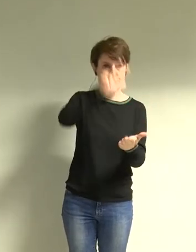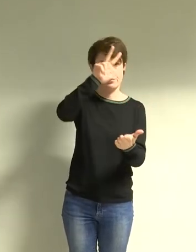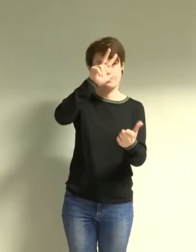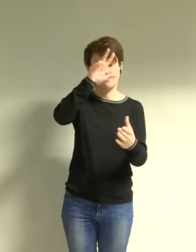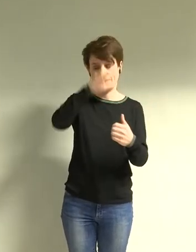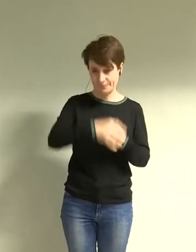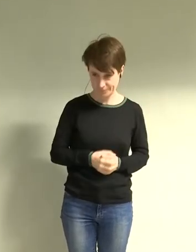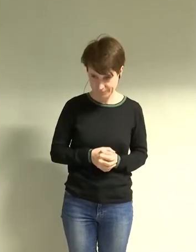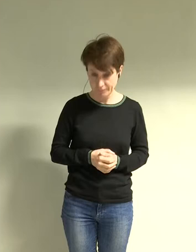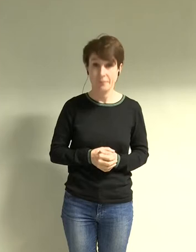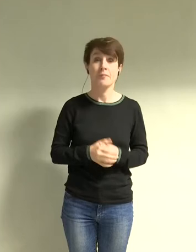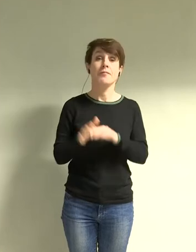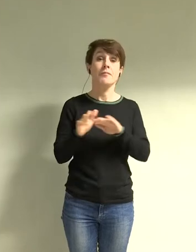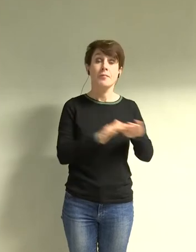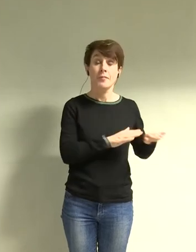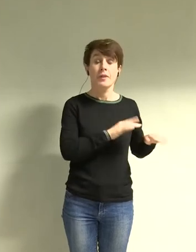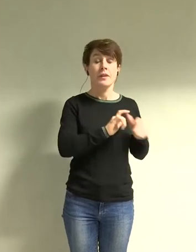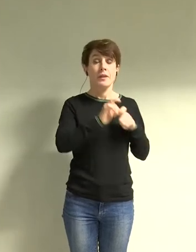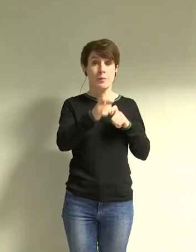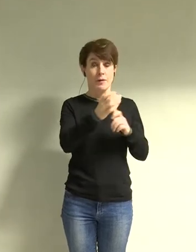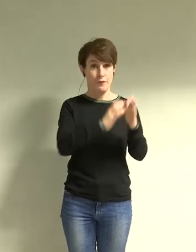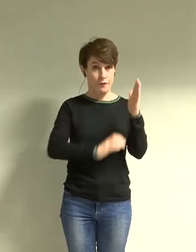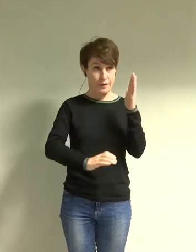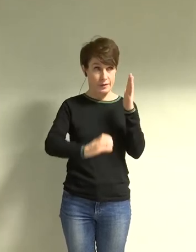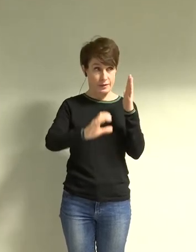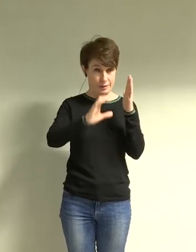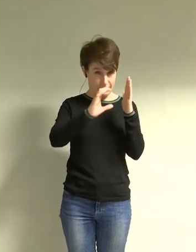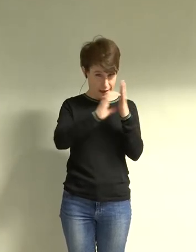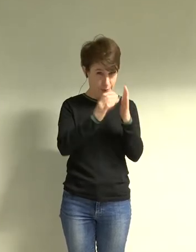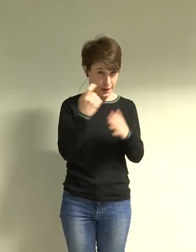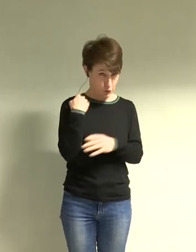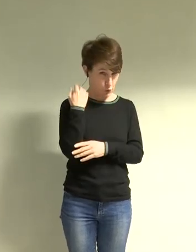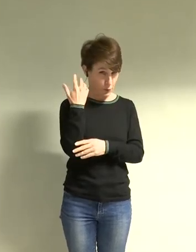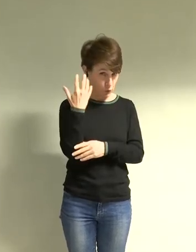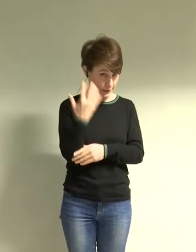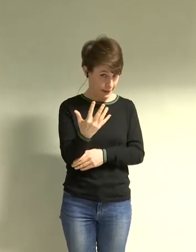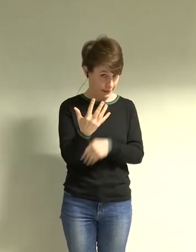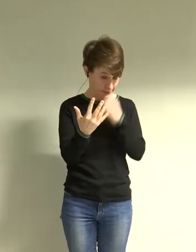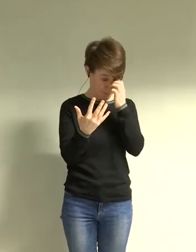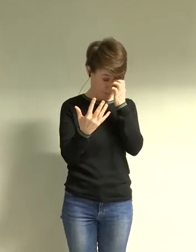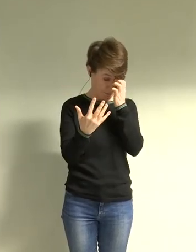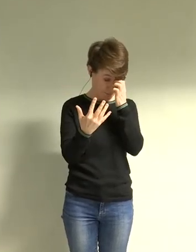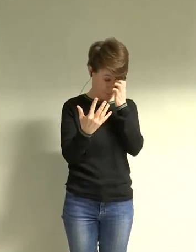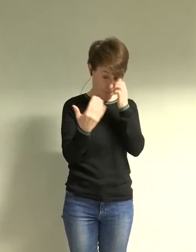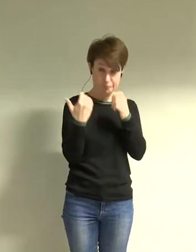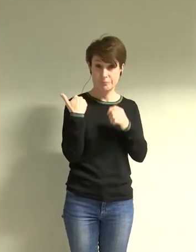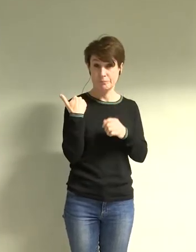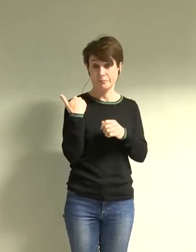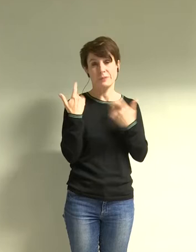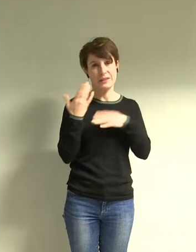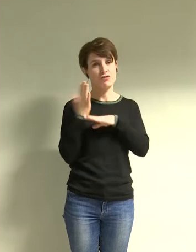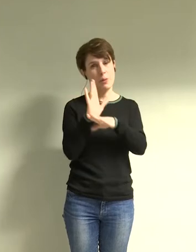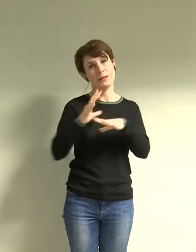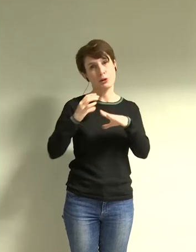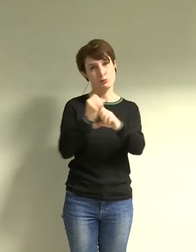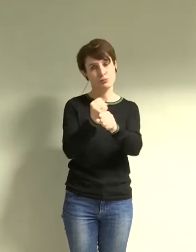nous passons maintenant à la délibération numéro 5 elle a été exposée déjà y at il encore